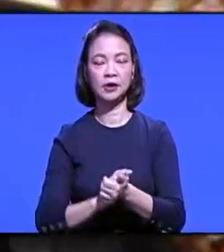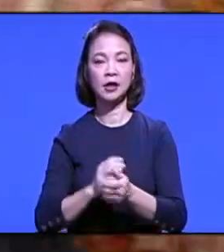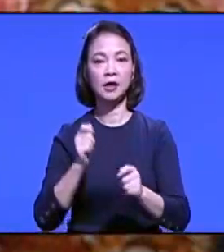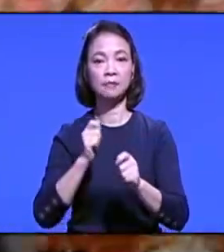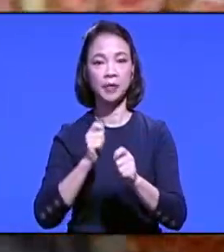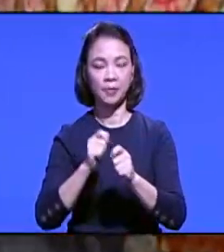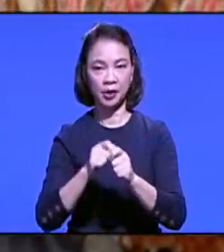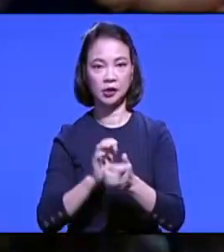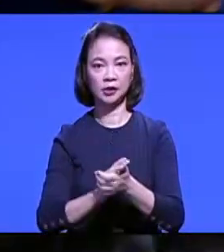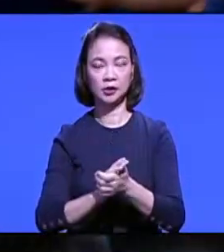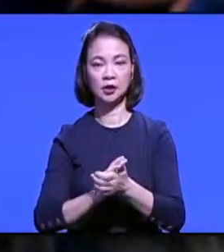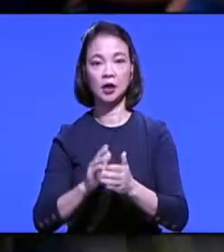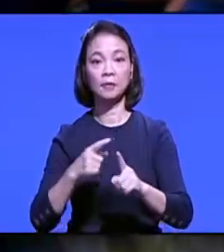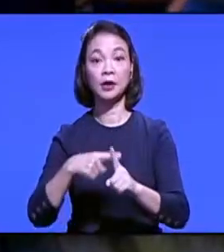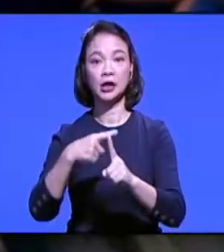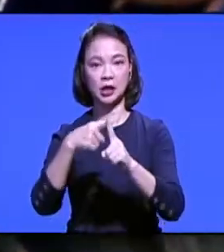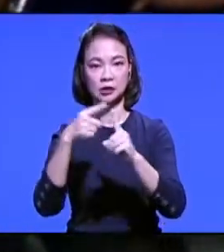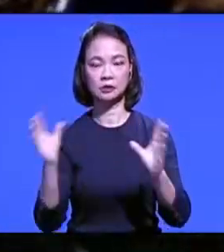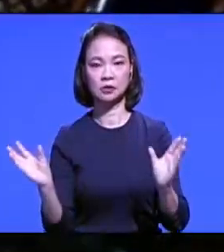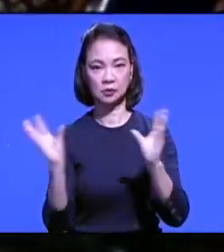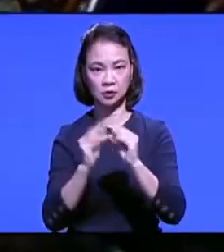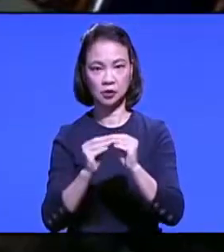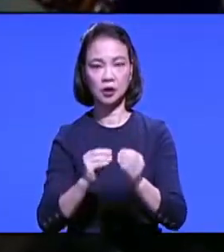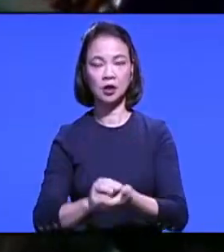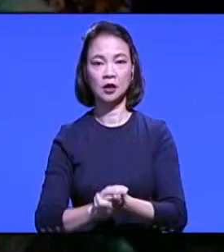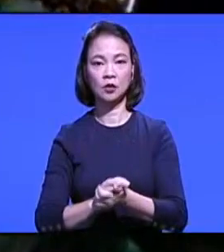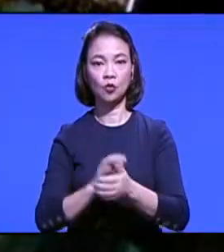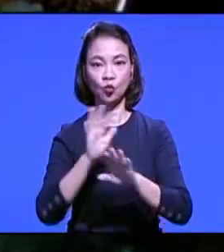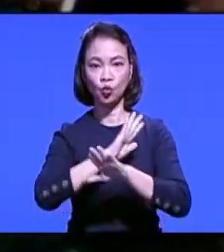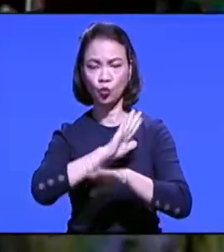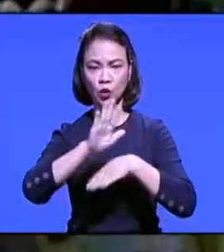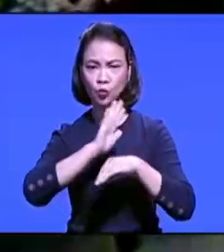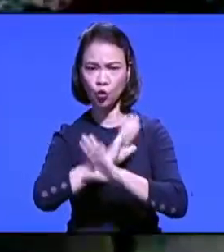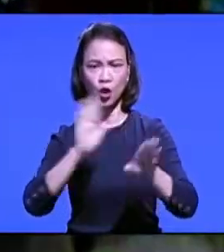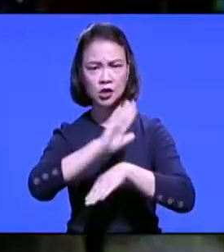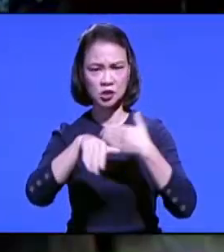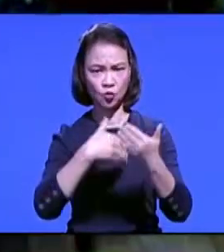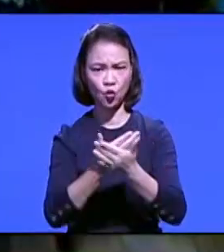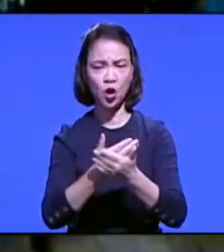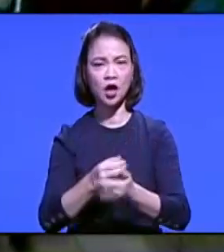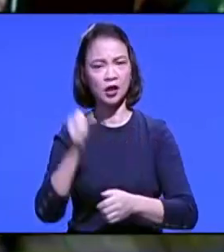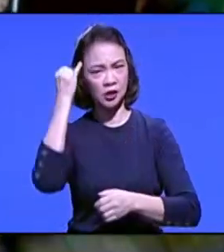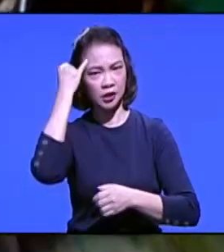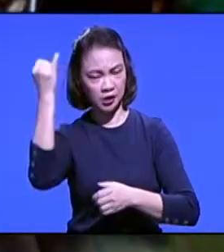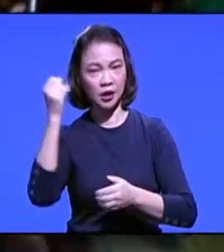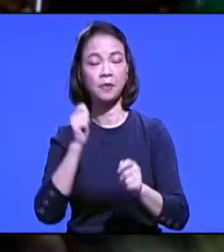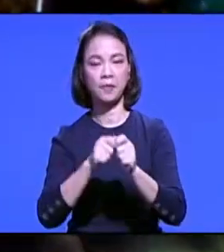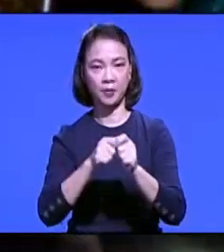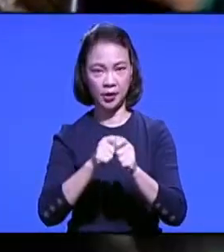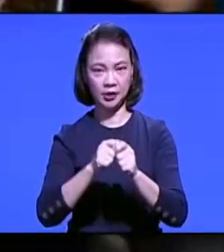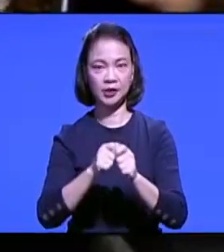menghindari hal-hal negatif. Ini semacam prinsipnya. Ini bukan semua ini wacana hapus, ini juga wacana memperbaiki